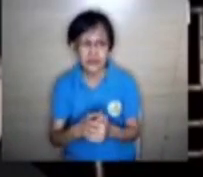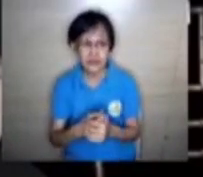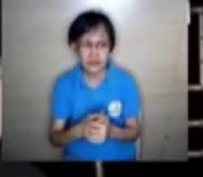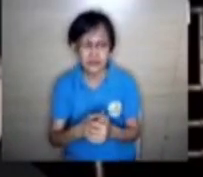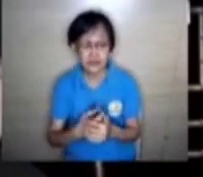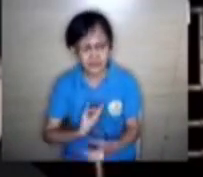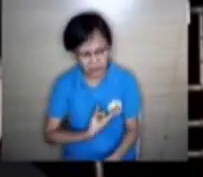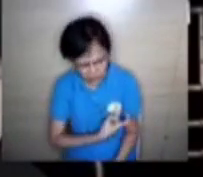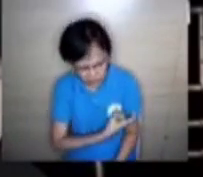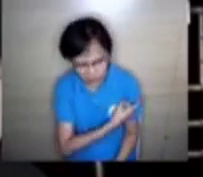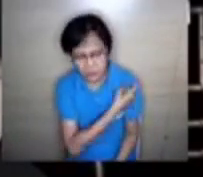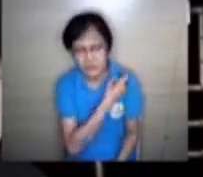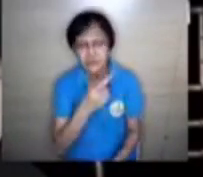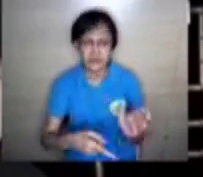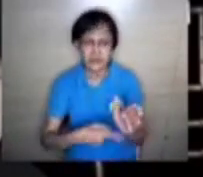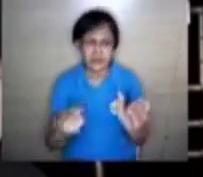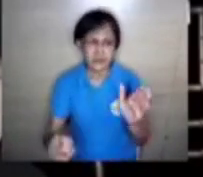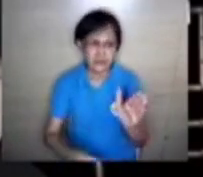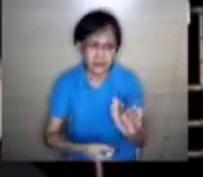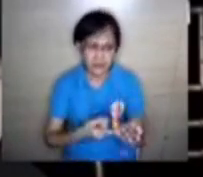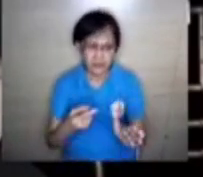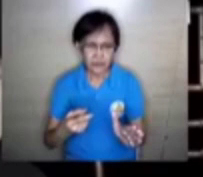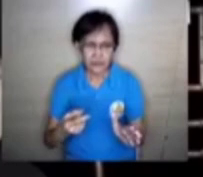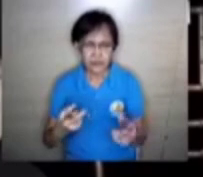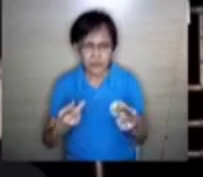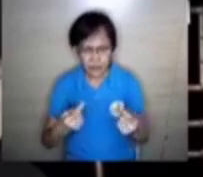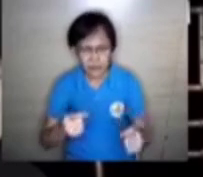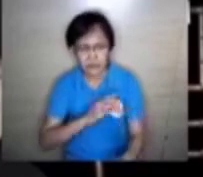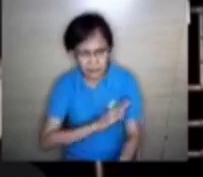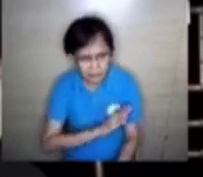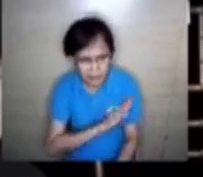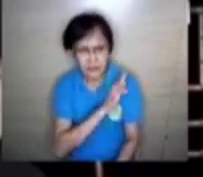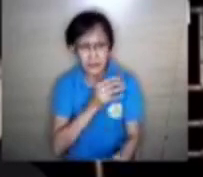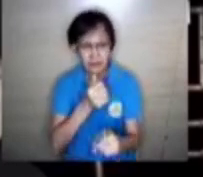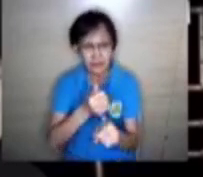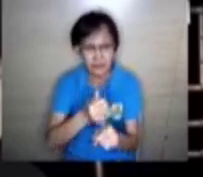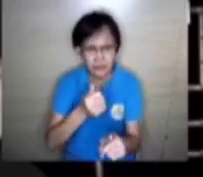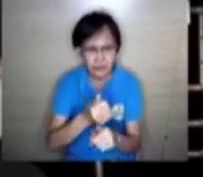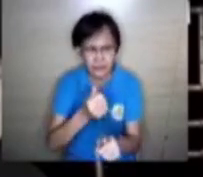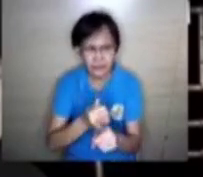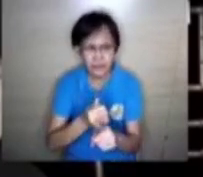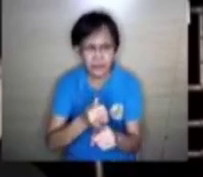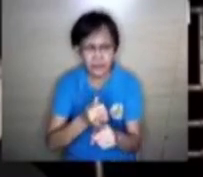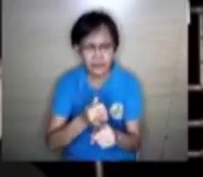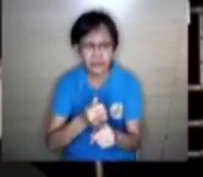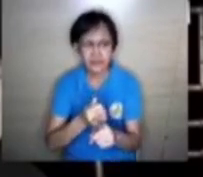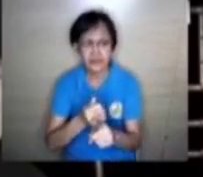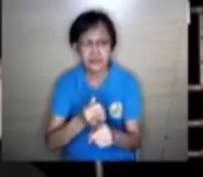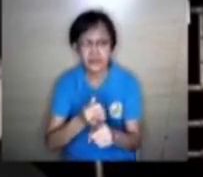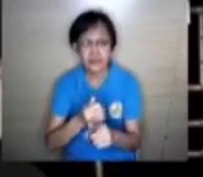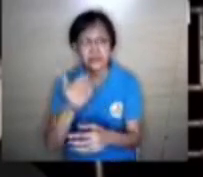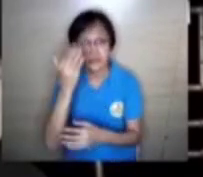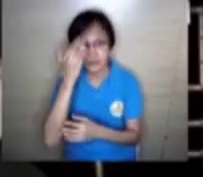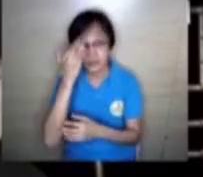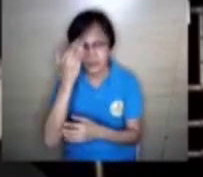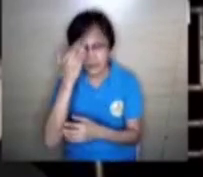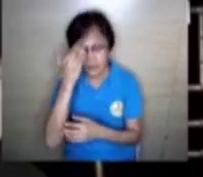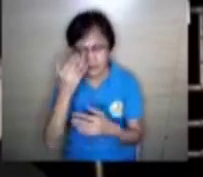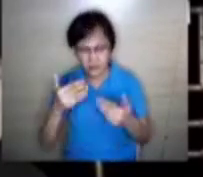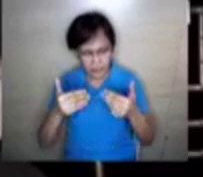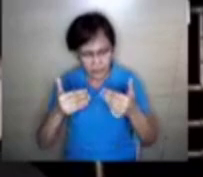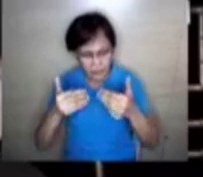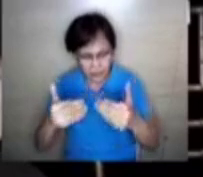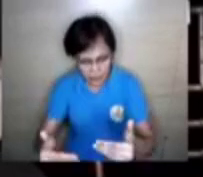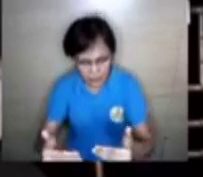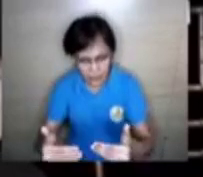nasasaktan tayo, lakasan natin ang ating loob. Dahil alam natin na ang sinusulong natin ay hindi lang para